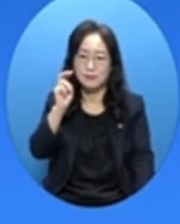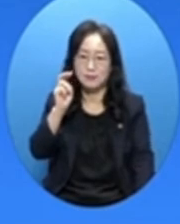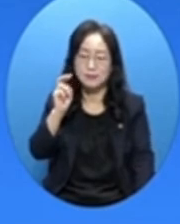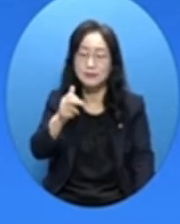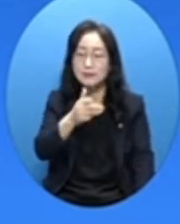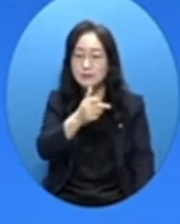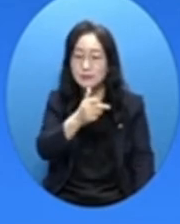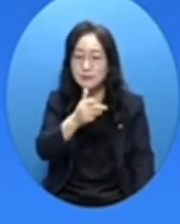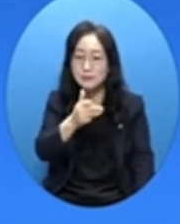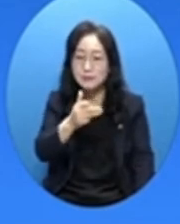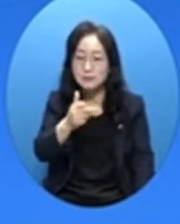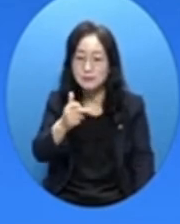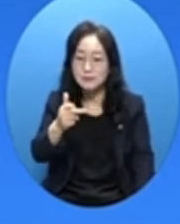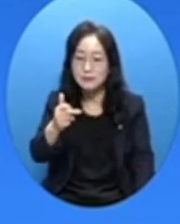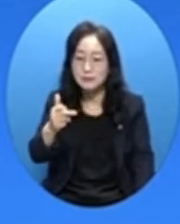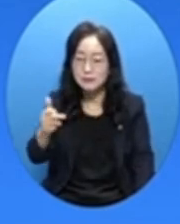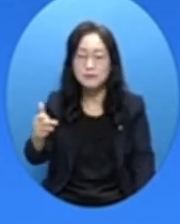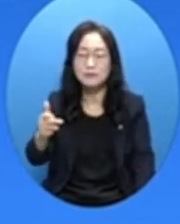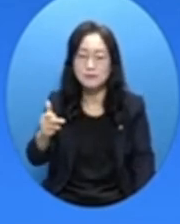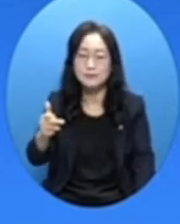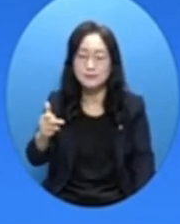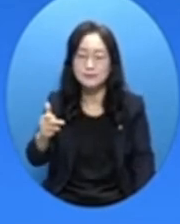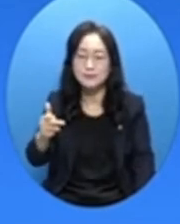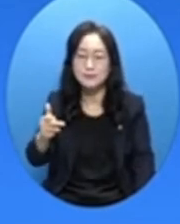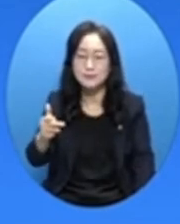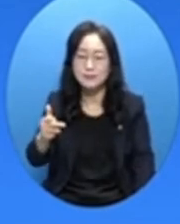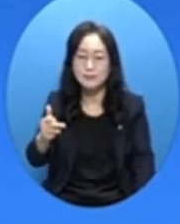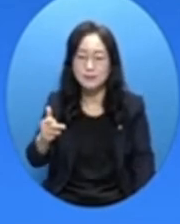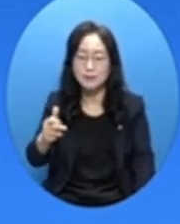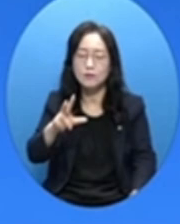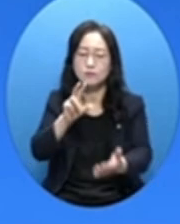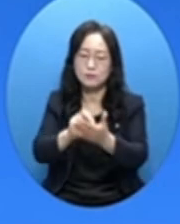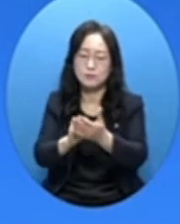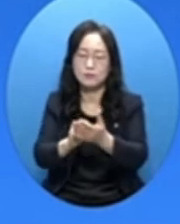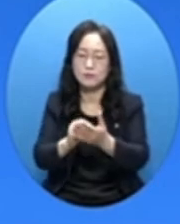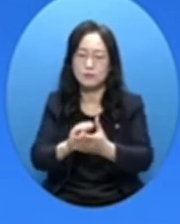큰 어려움을 우리가 당하고 있습니다.